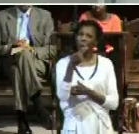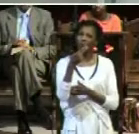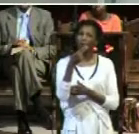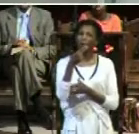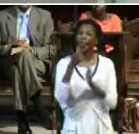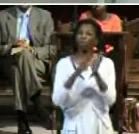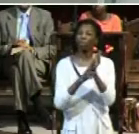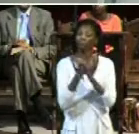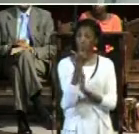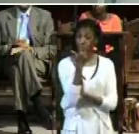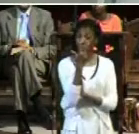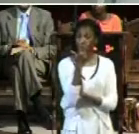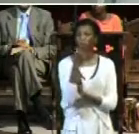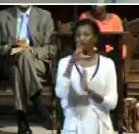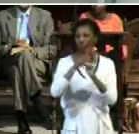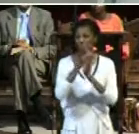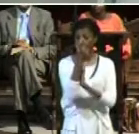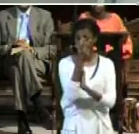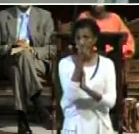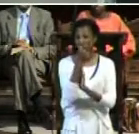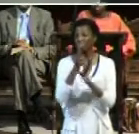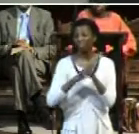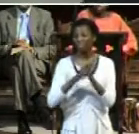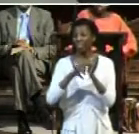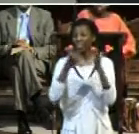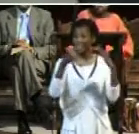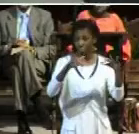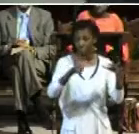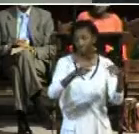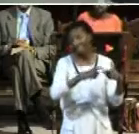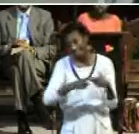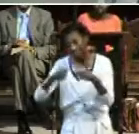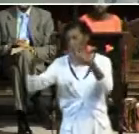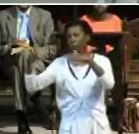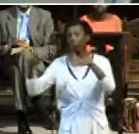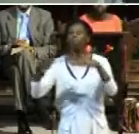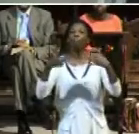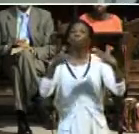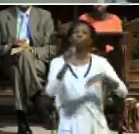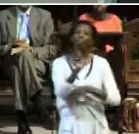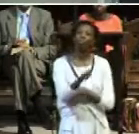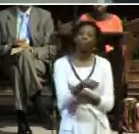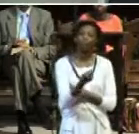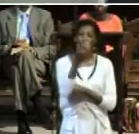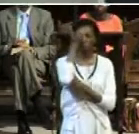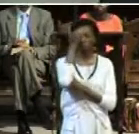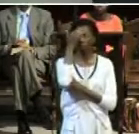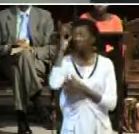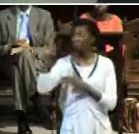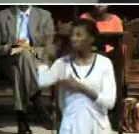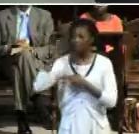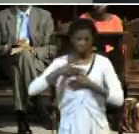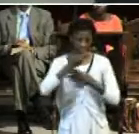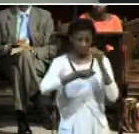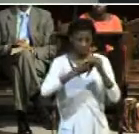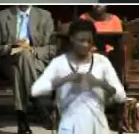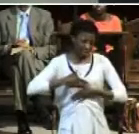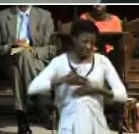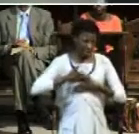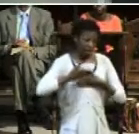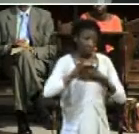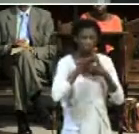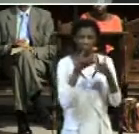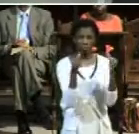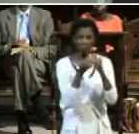et 17, si vous permettez. Le Jean 3,16 est très connu, car Dieu a tant aimé le monde qu'il a donné son